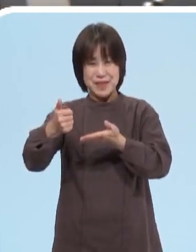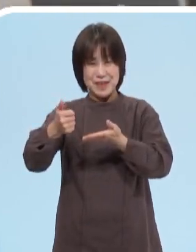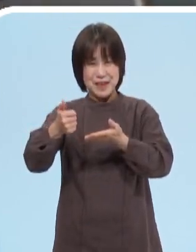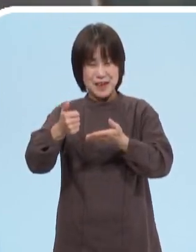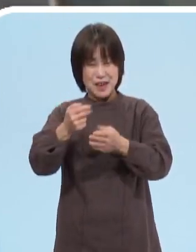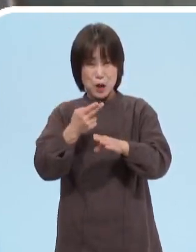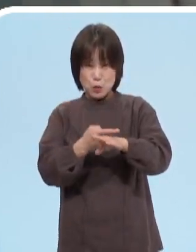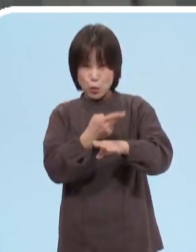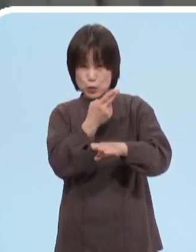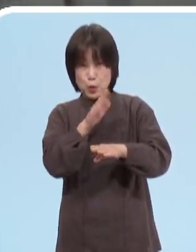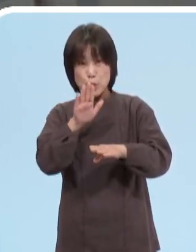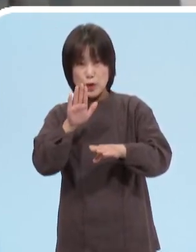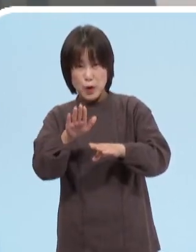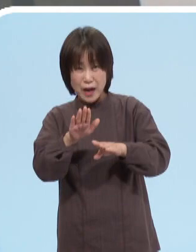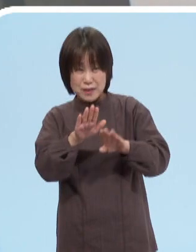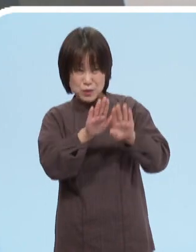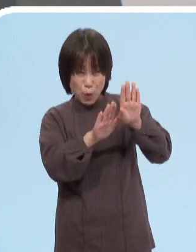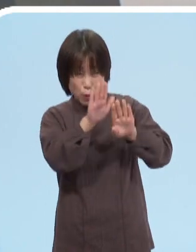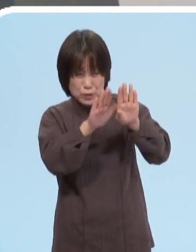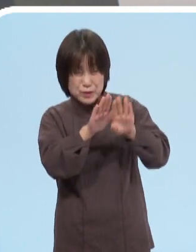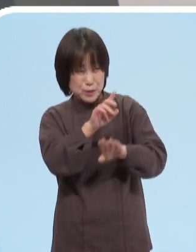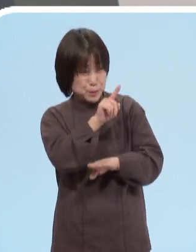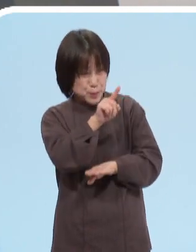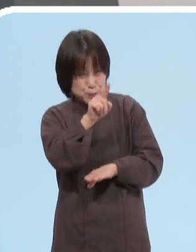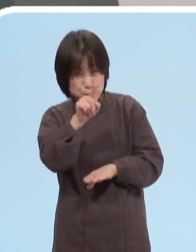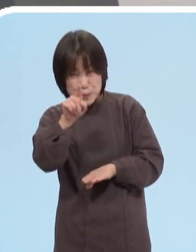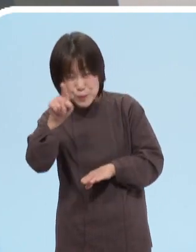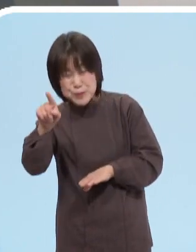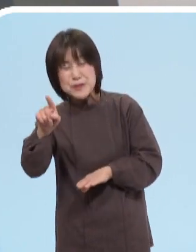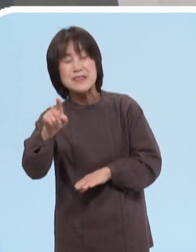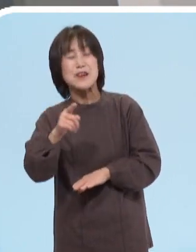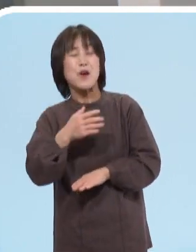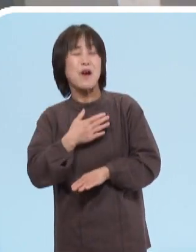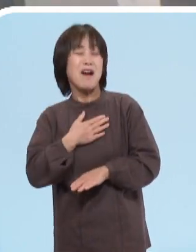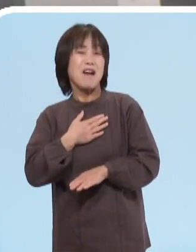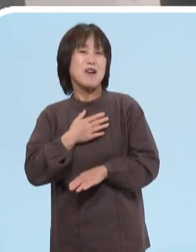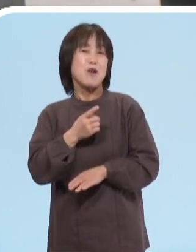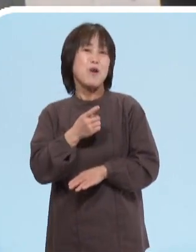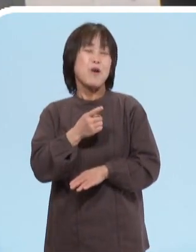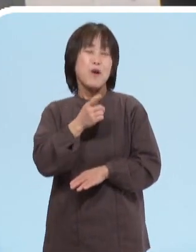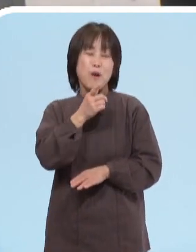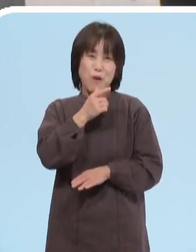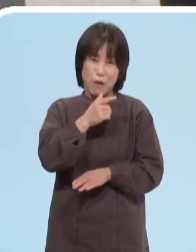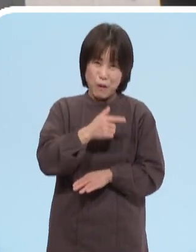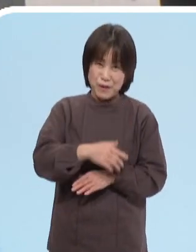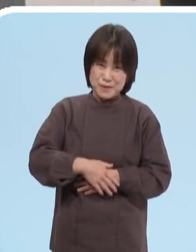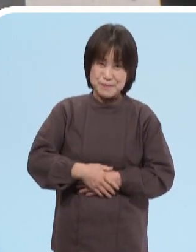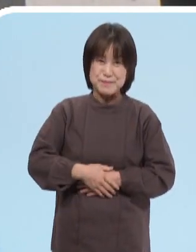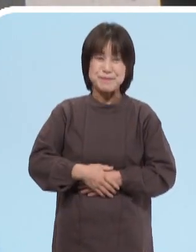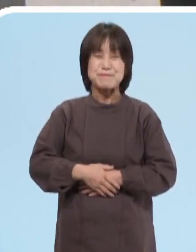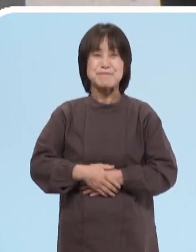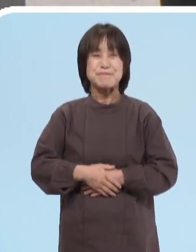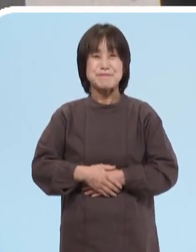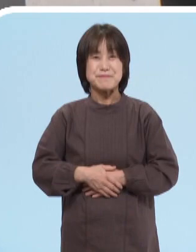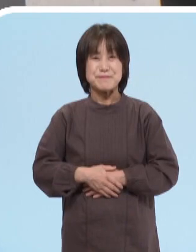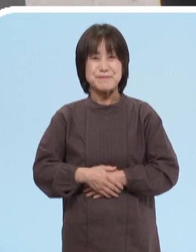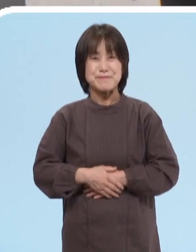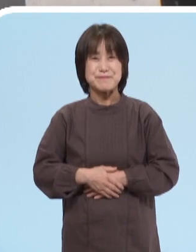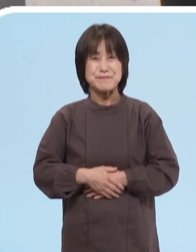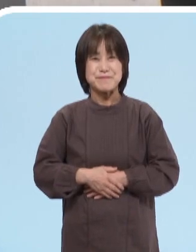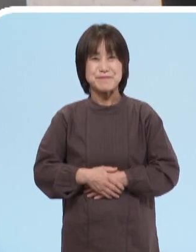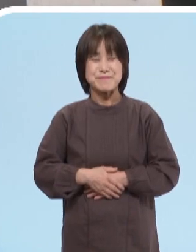幾何学的なフォルムで知られるその作風がこちらの姫路文学館にも存分に生かされています。